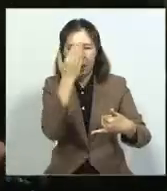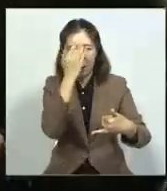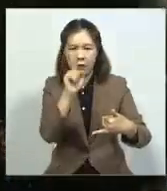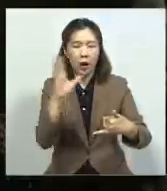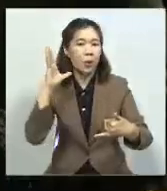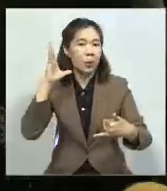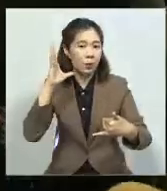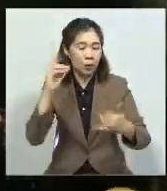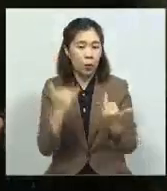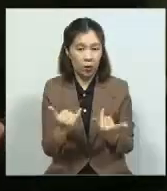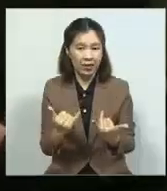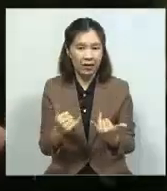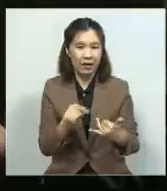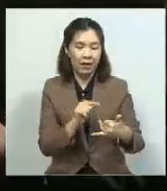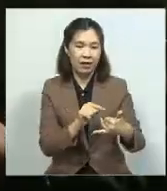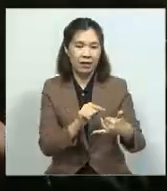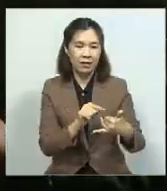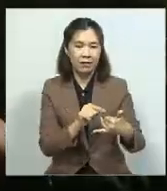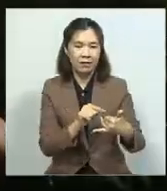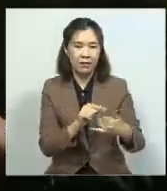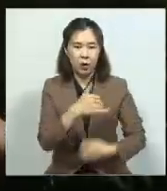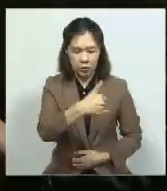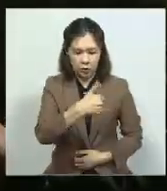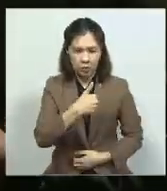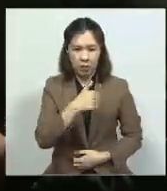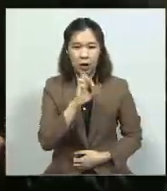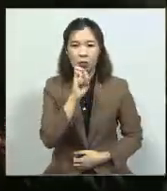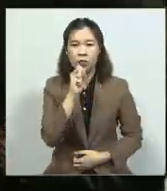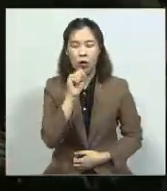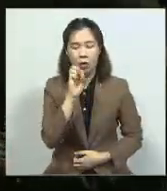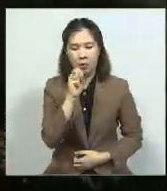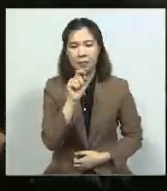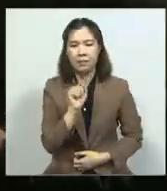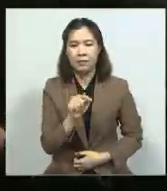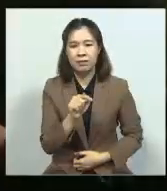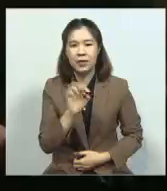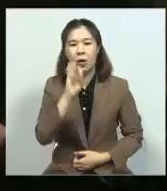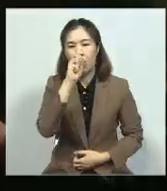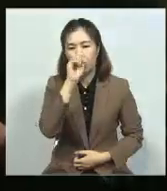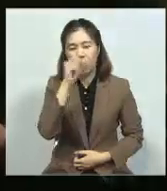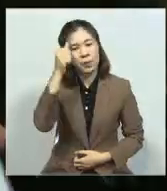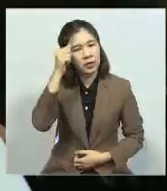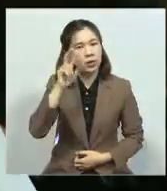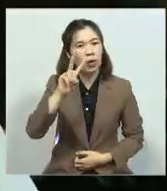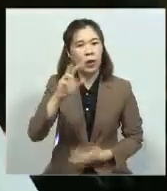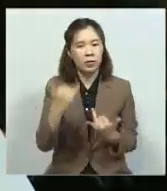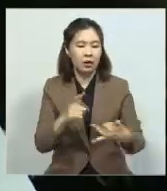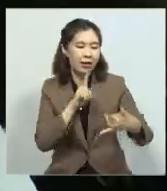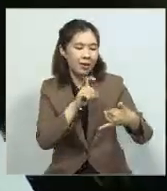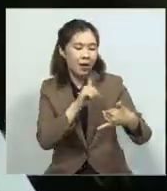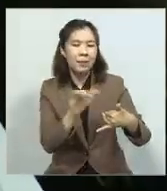พรุ่งนี้เขาวันนี้เขาจะต้องมาสอบอีก2วันสอบแกตแพทอีก2วันก็เลยยังไม่ได้สอบ